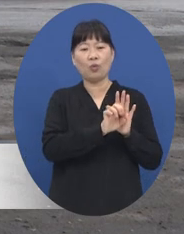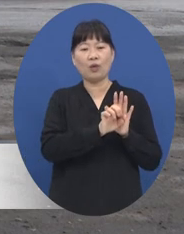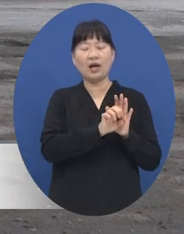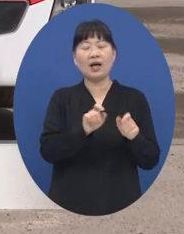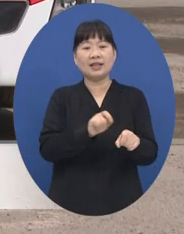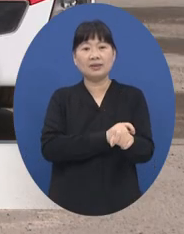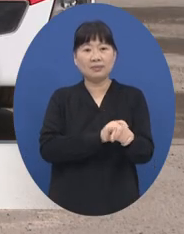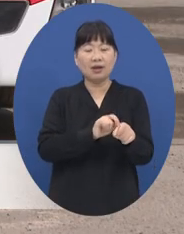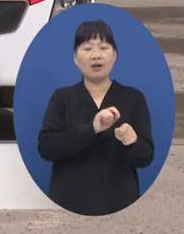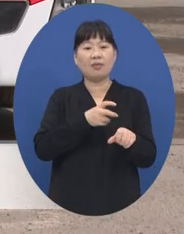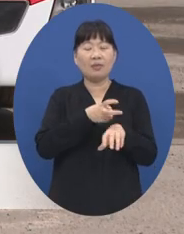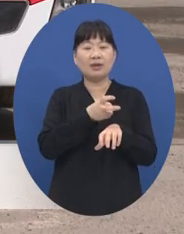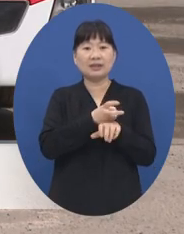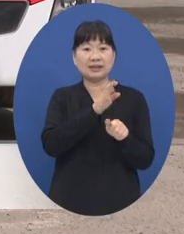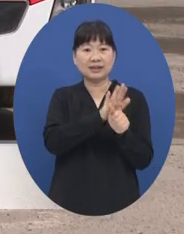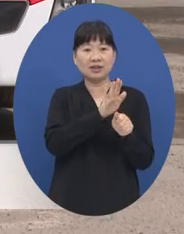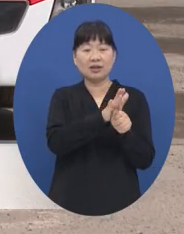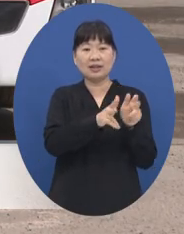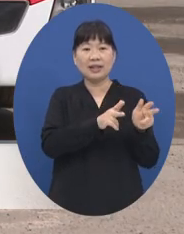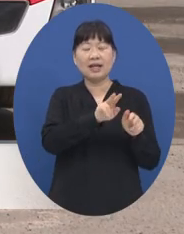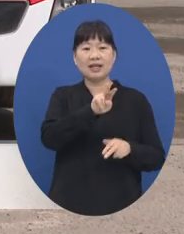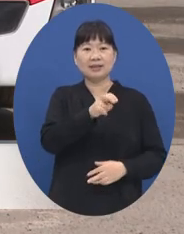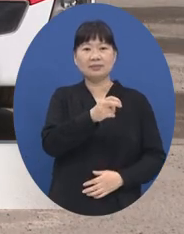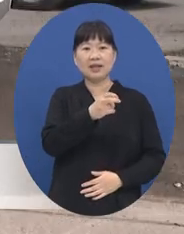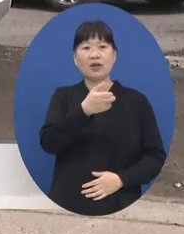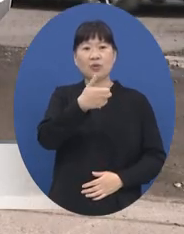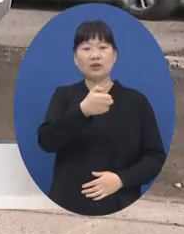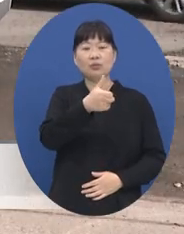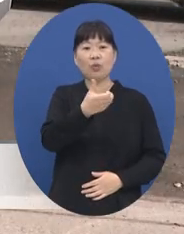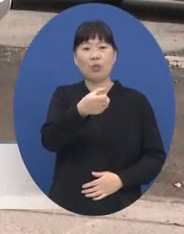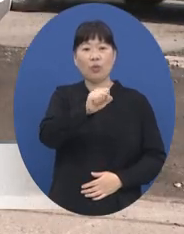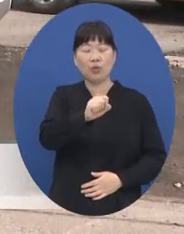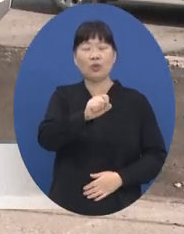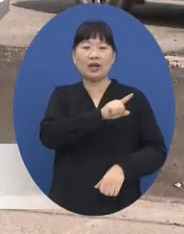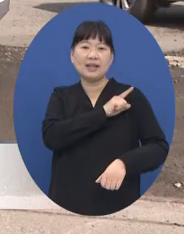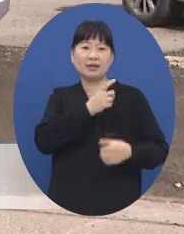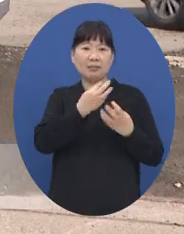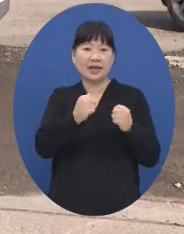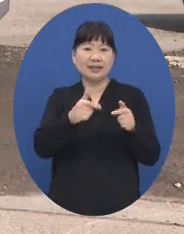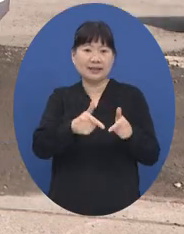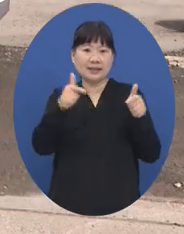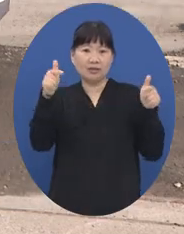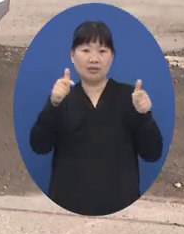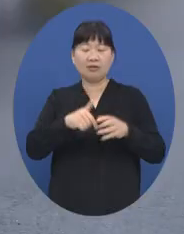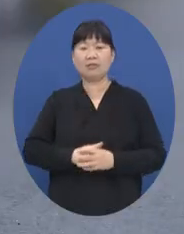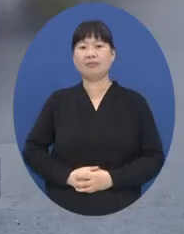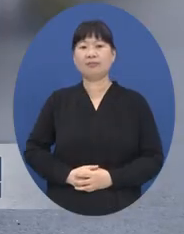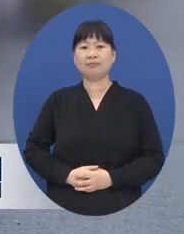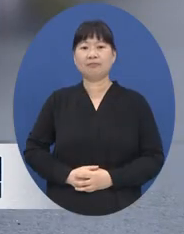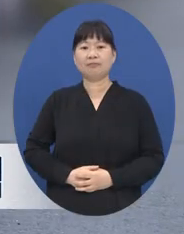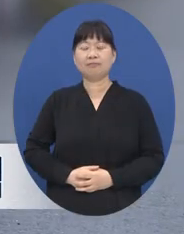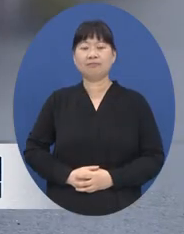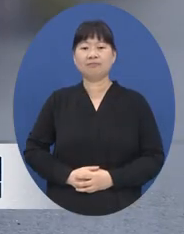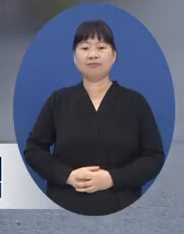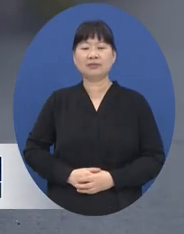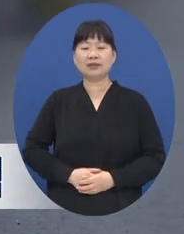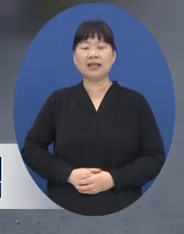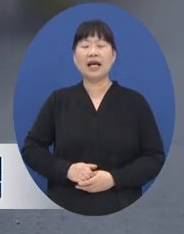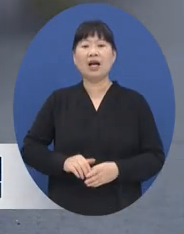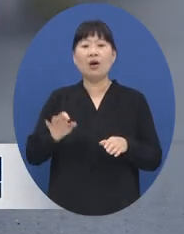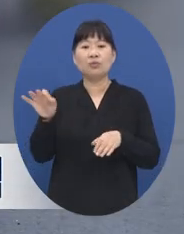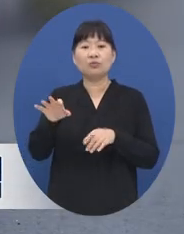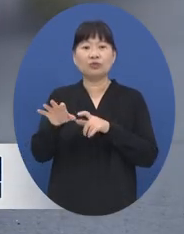특별 지원 사업이 이를 19억원 에서 500 25억 원으로 가장 많이 진행됐습니다 일산 되게 무력화를 위한